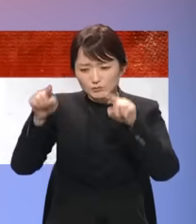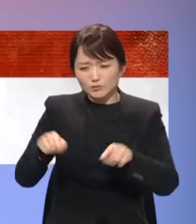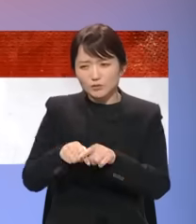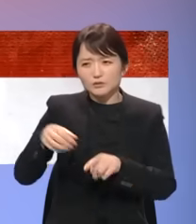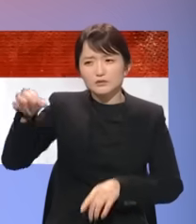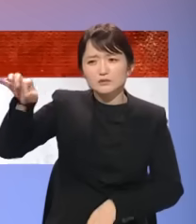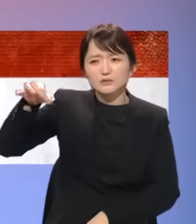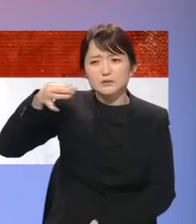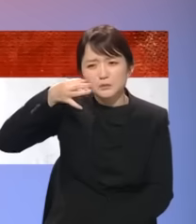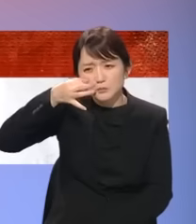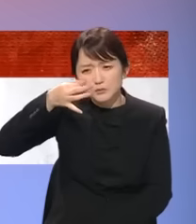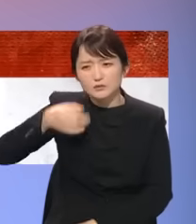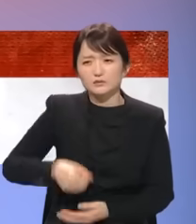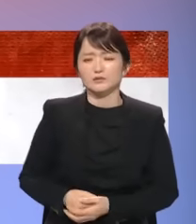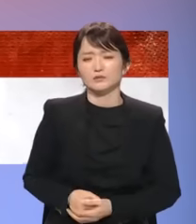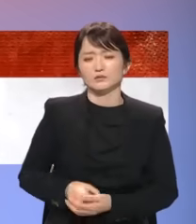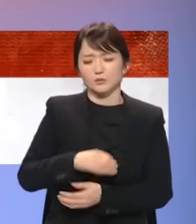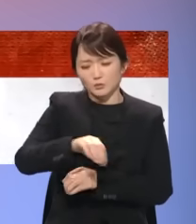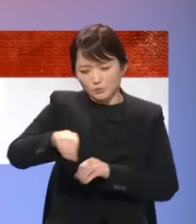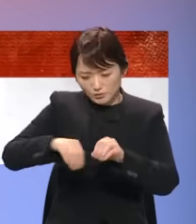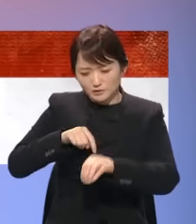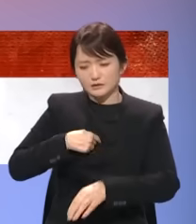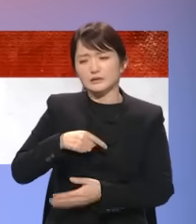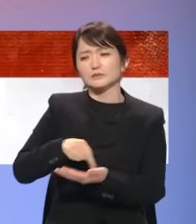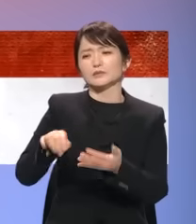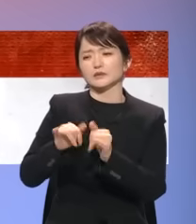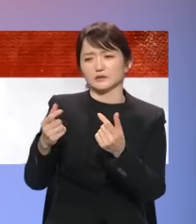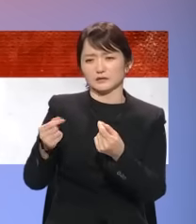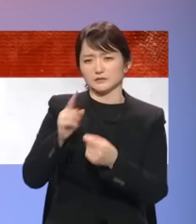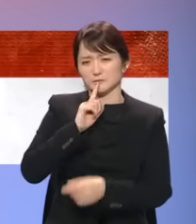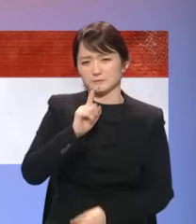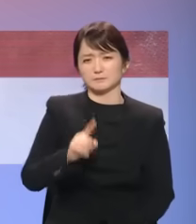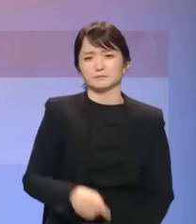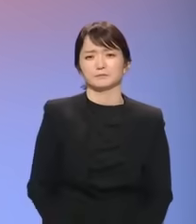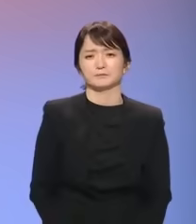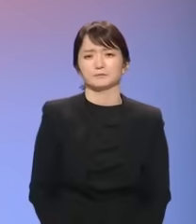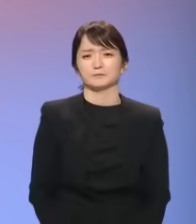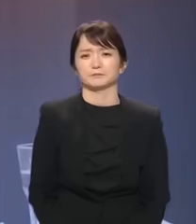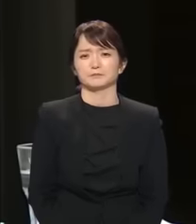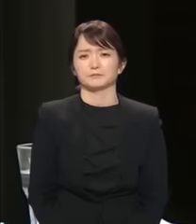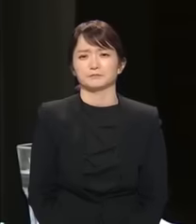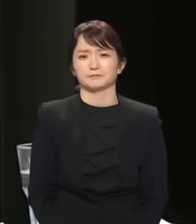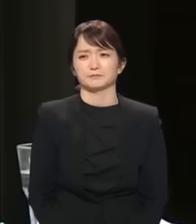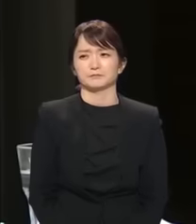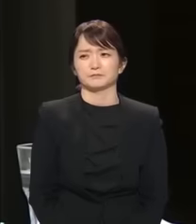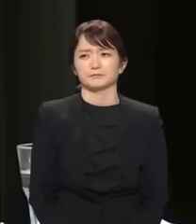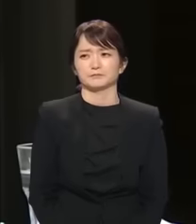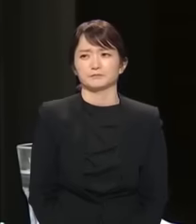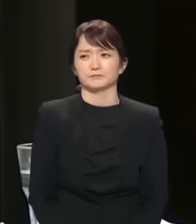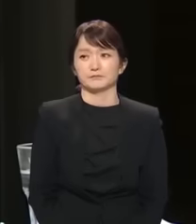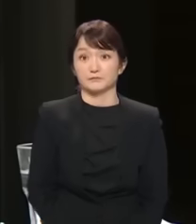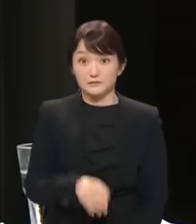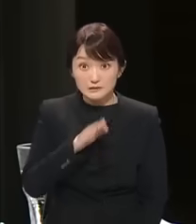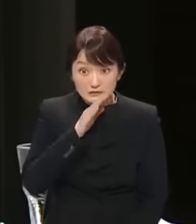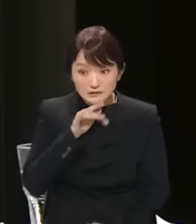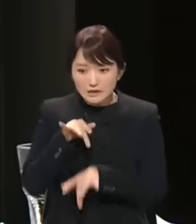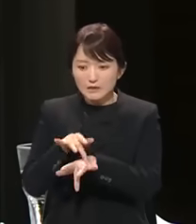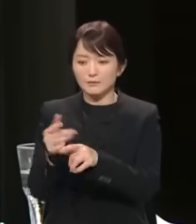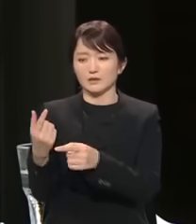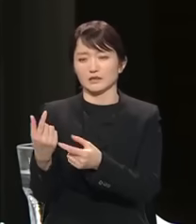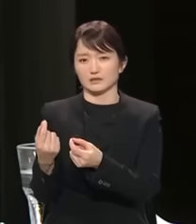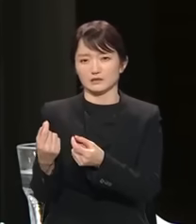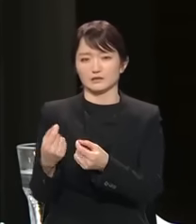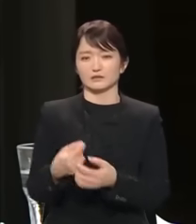있다 오히려 자기네들이 피해자처럼 얘기를 했었습니다 진짜 악마 같아요 그